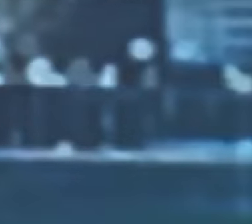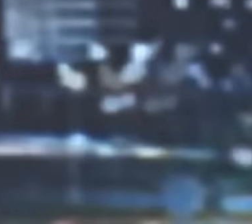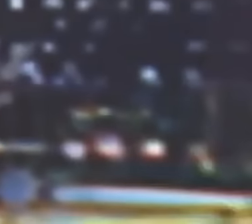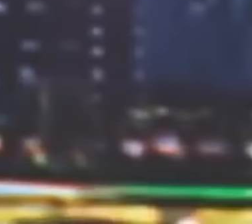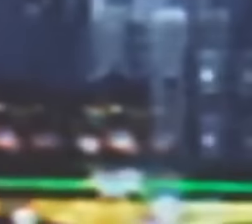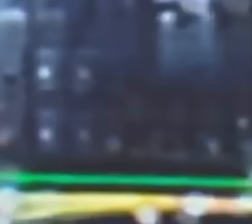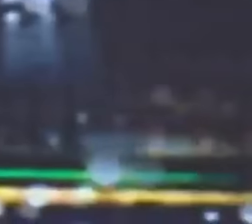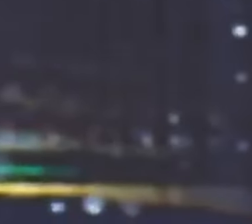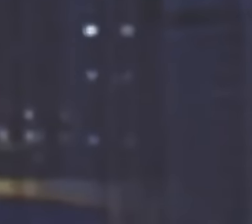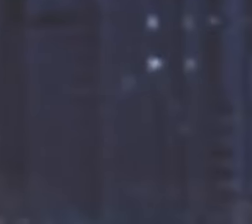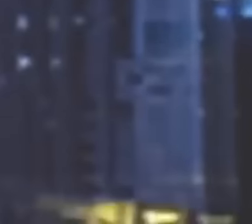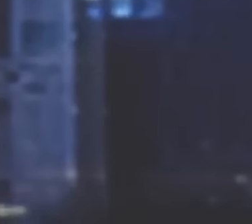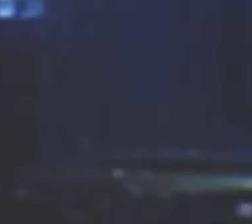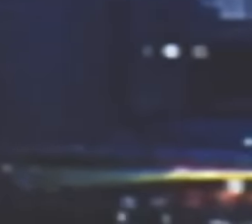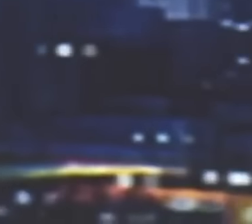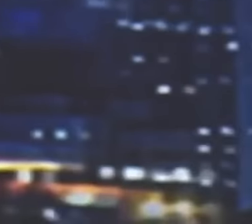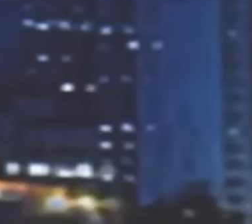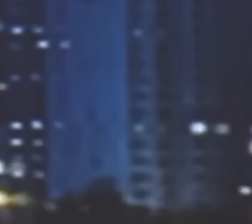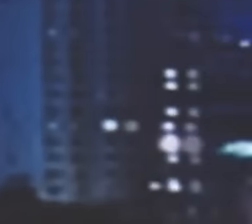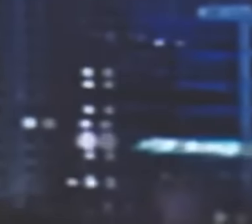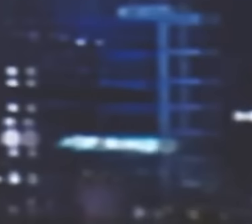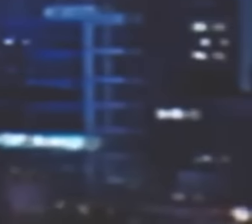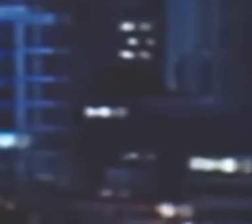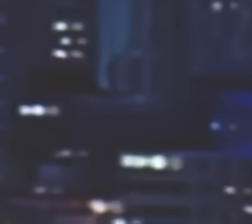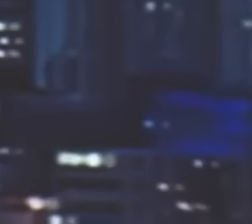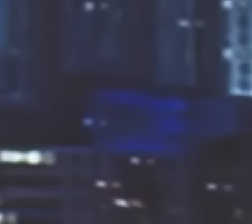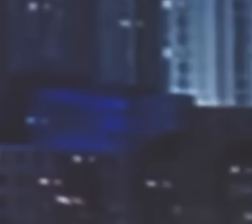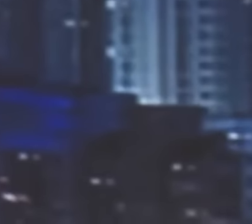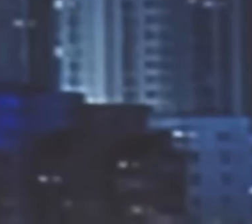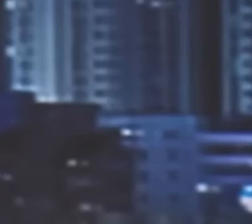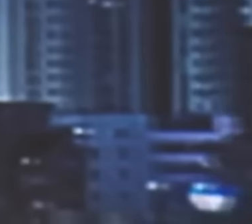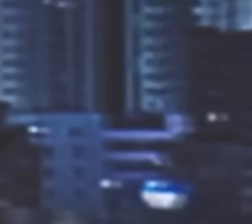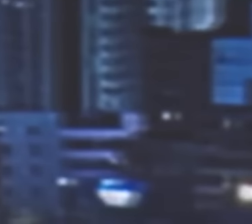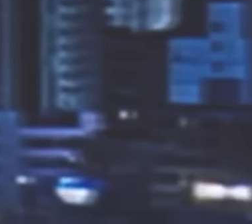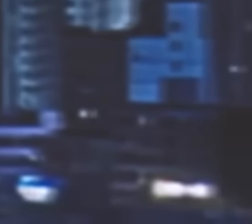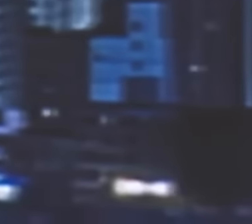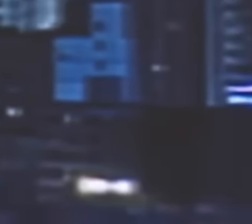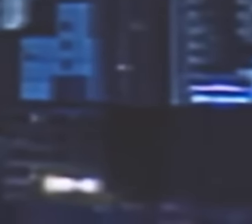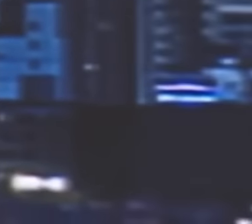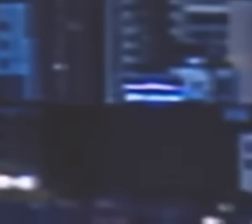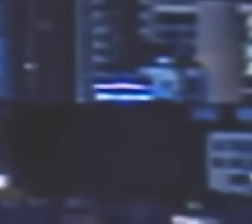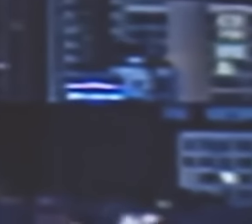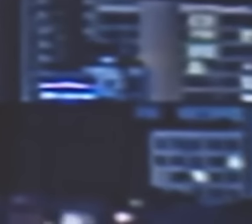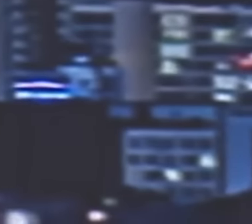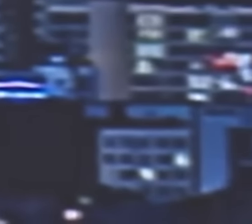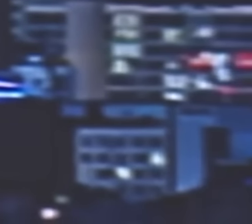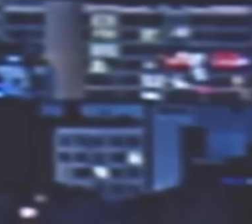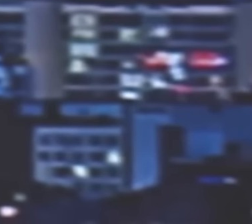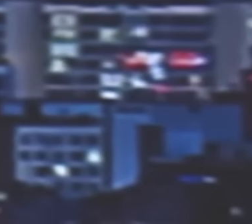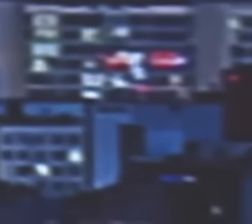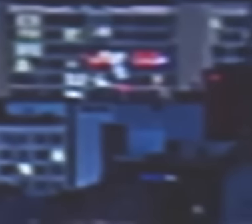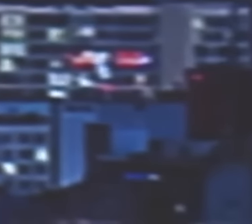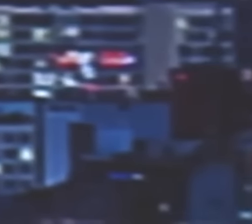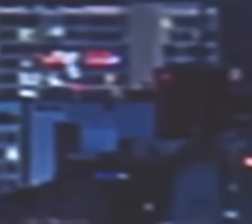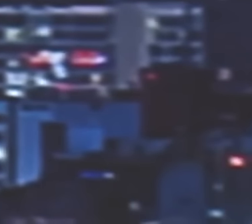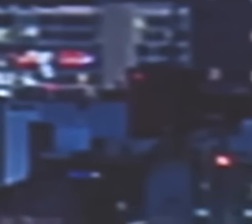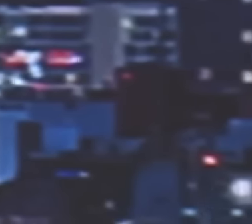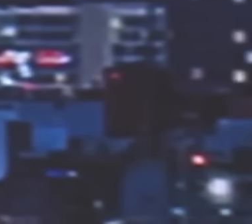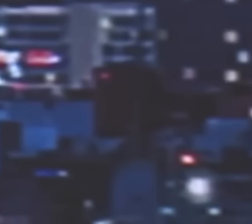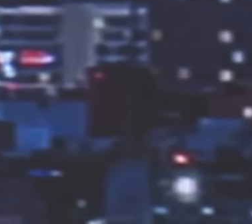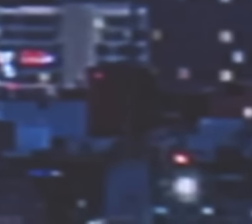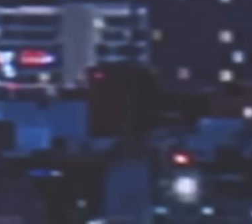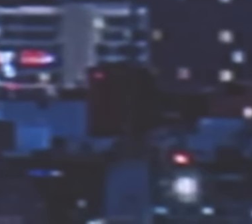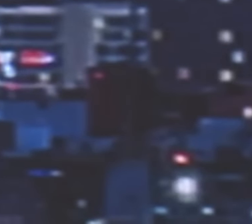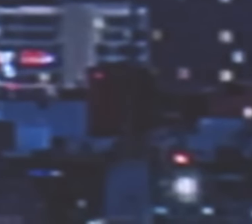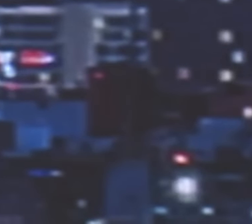기자였습니다 JTBC 뉴스를 시청해 주셔서 고맙습니다 저희는 저녁 6시 50분 뉴스룸에서 뵙겠습니다